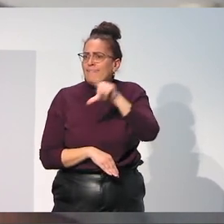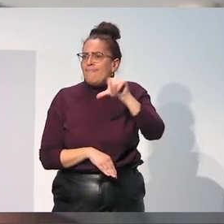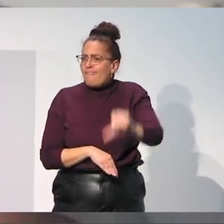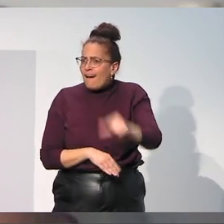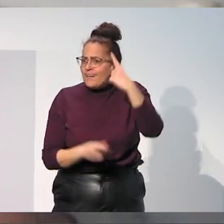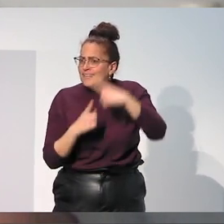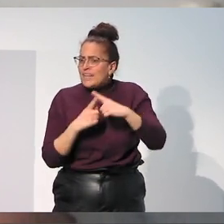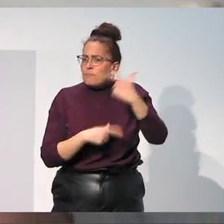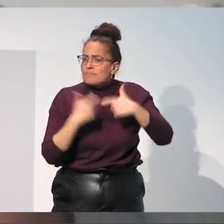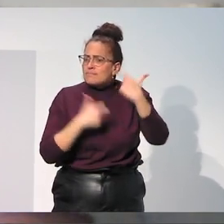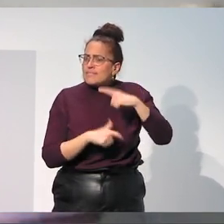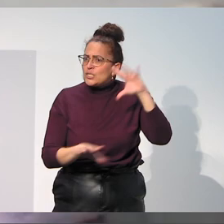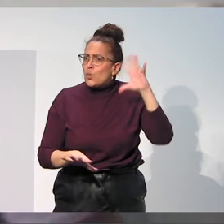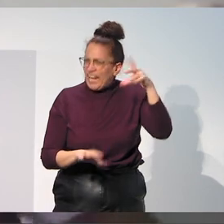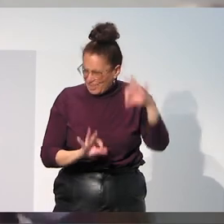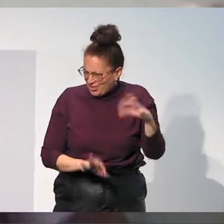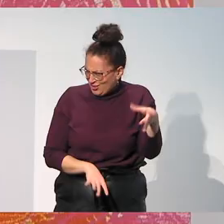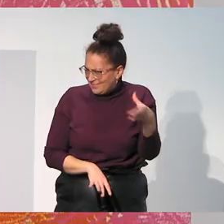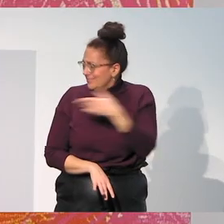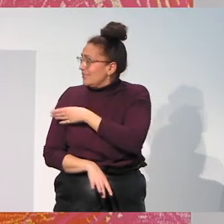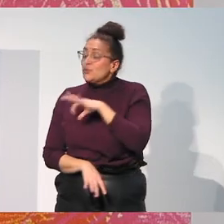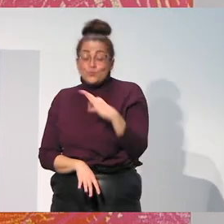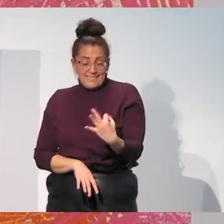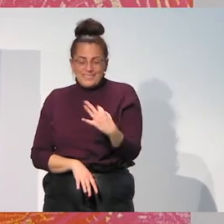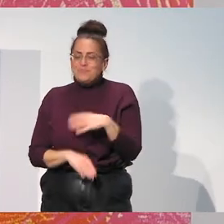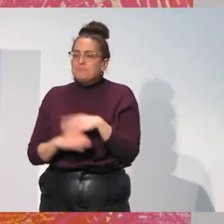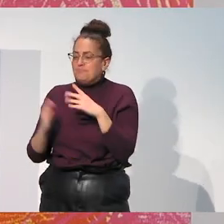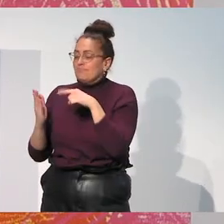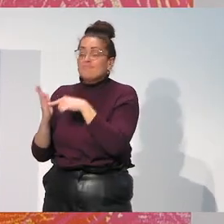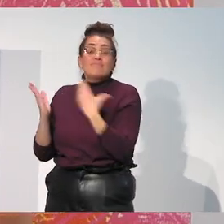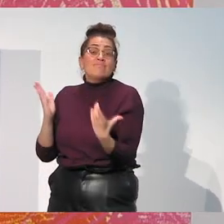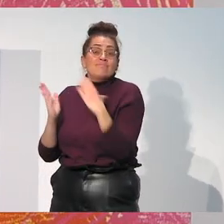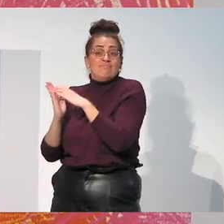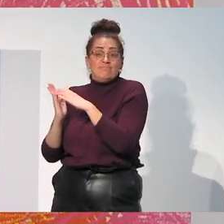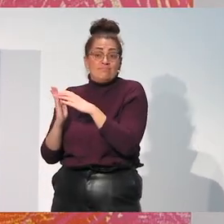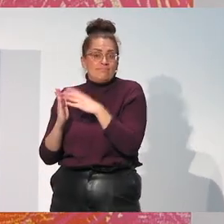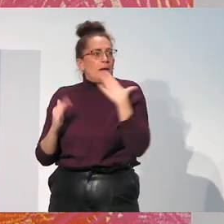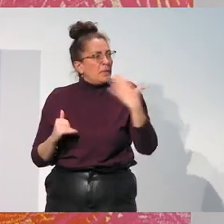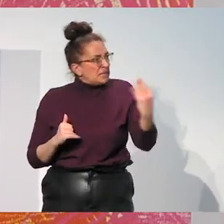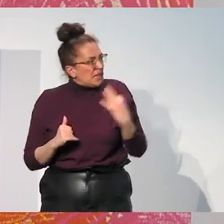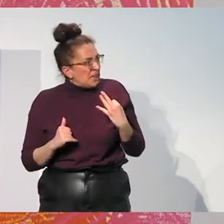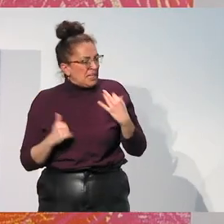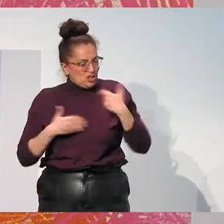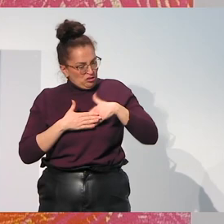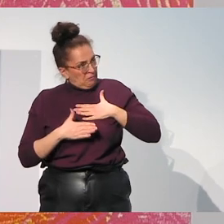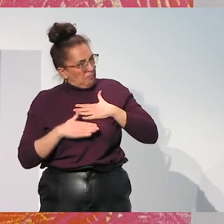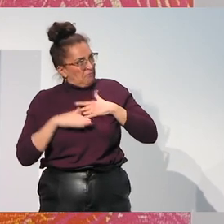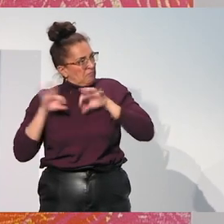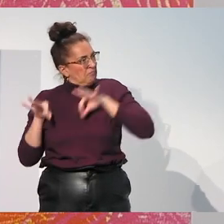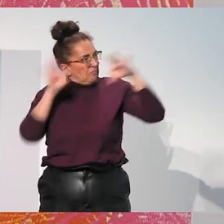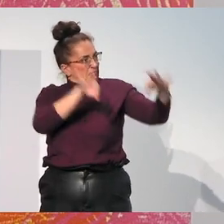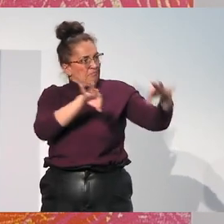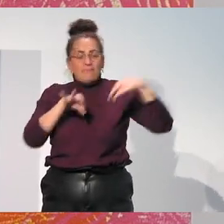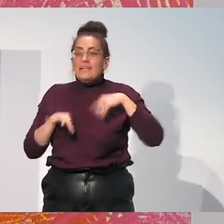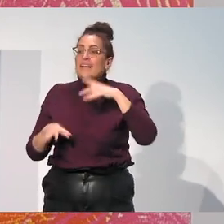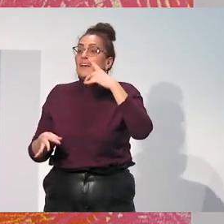soleil ». Dis-moi si je me trompe. C'est ça, exactement. En fait, le chapitre sur... merci de le citer, le chapitre sur les utopies,